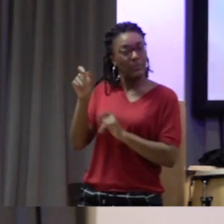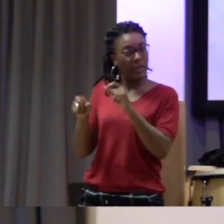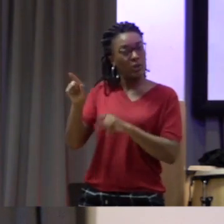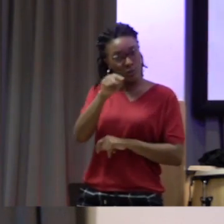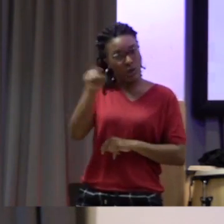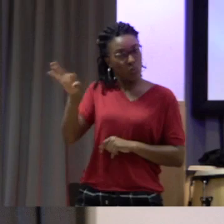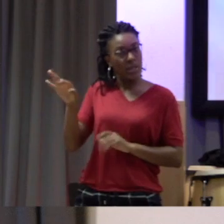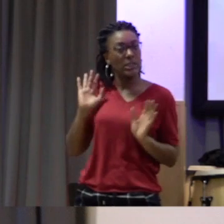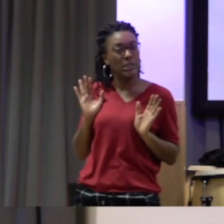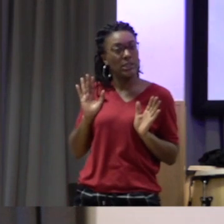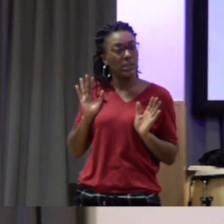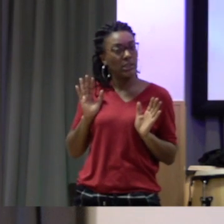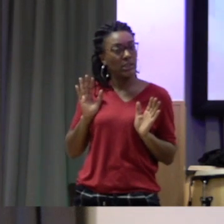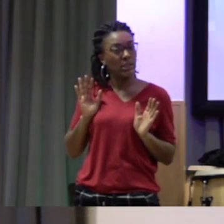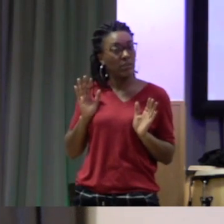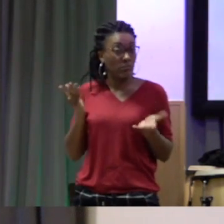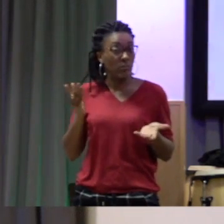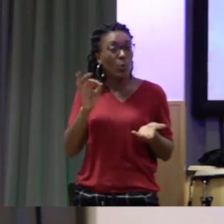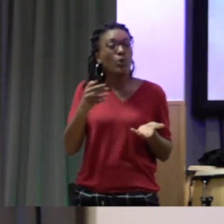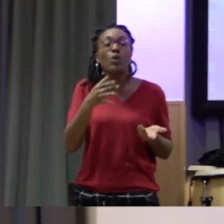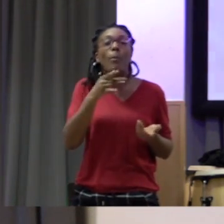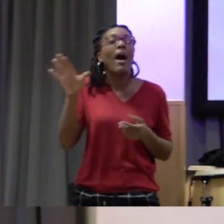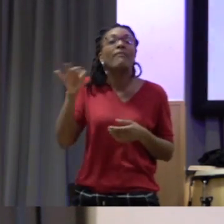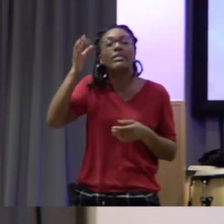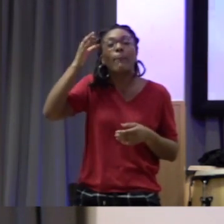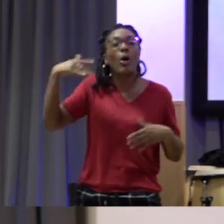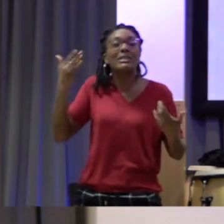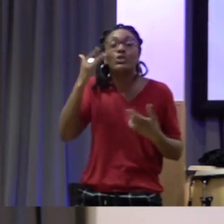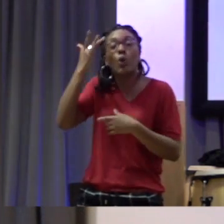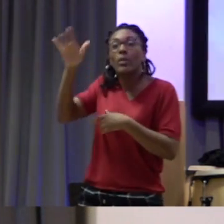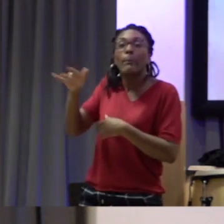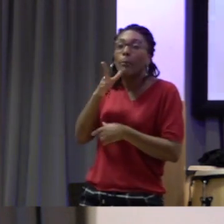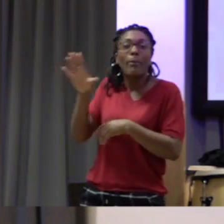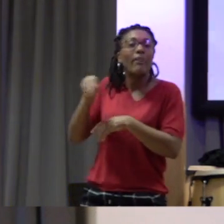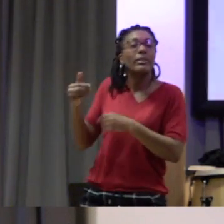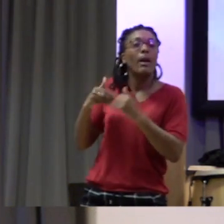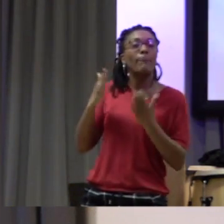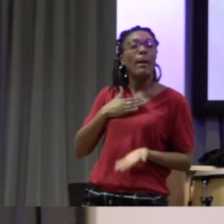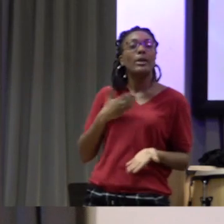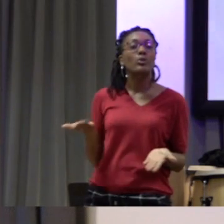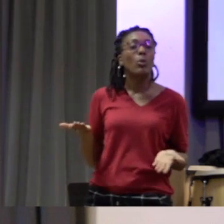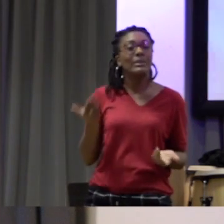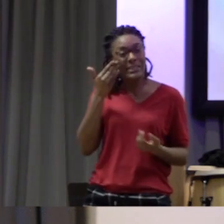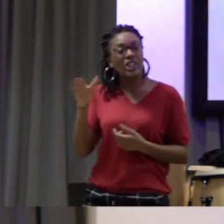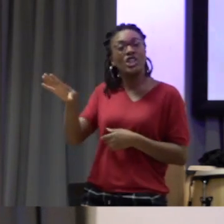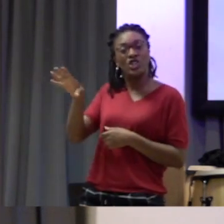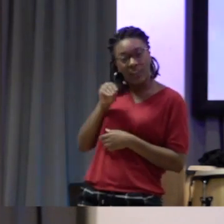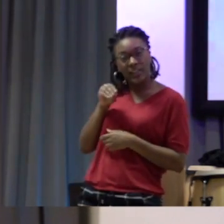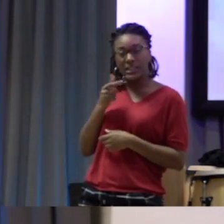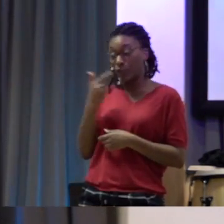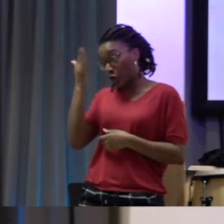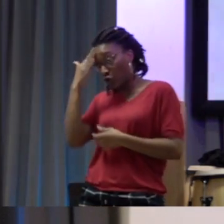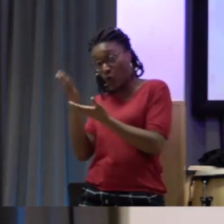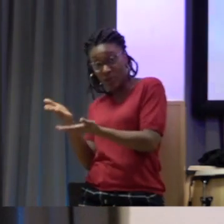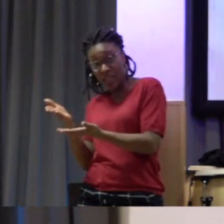non? Je ne vais pas inviter n'importe qui, je ne le connais pas. Donc si j'invite quelqu'un, c'est parce que je le connais.